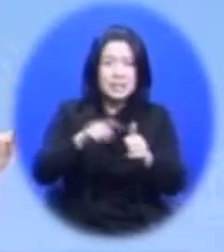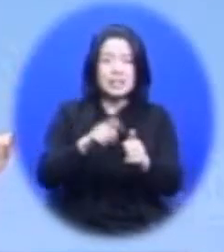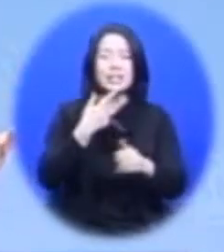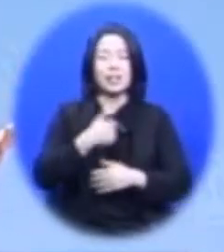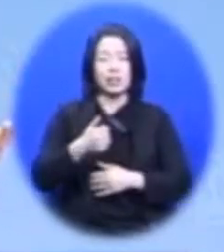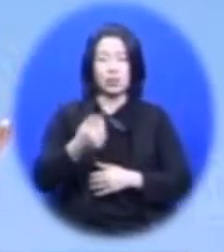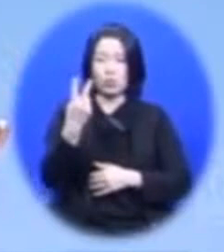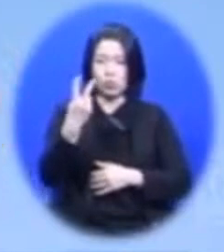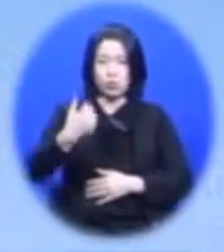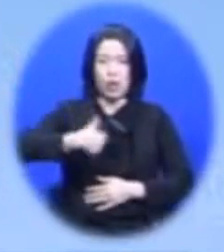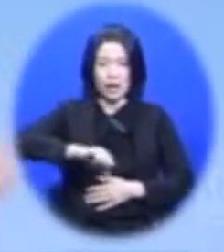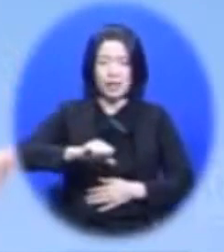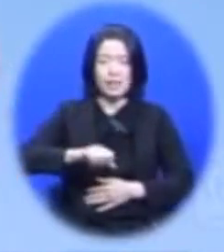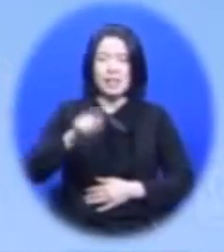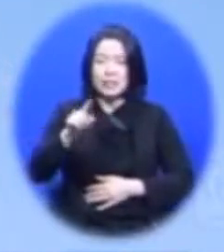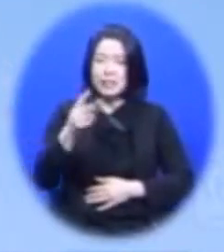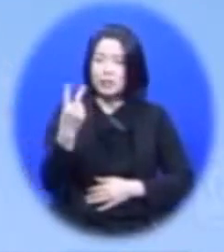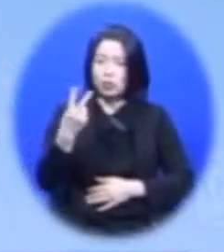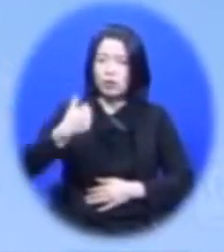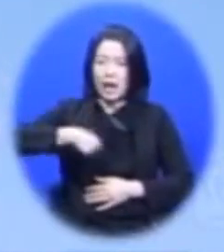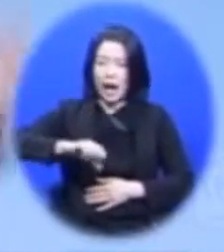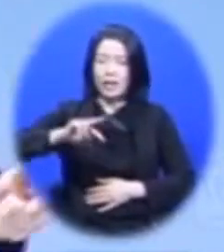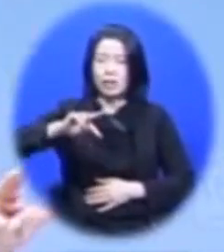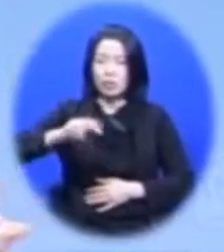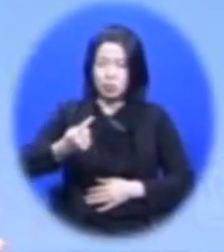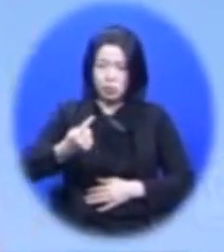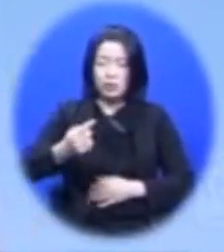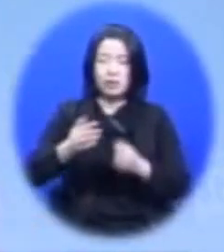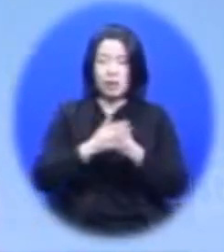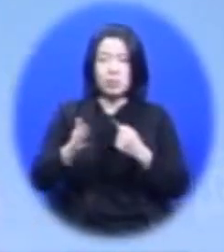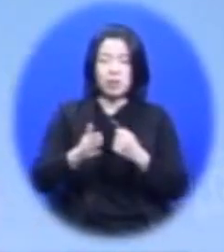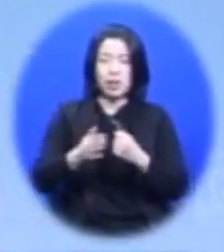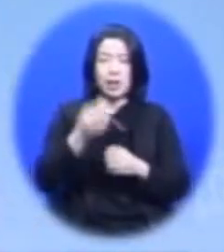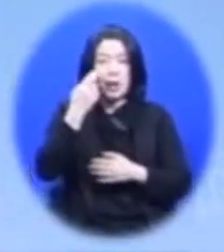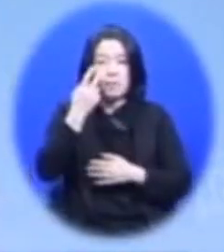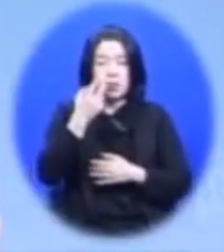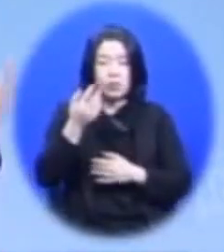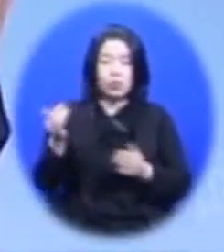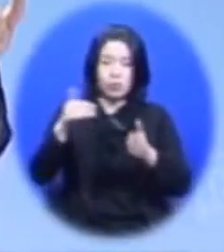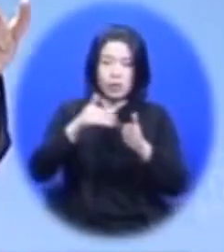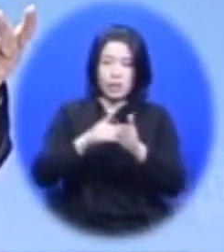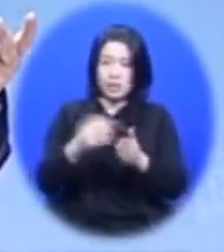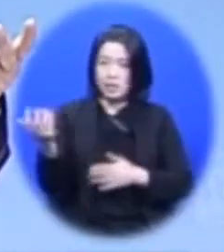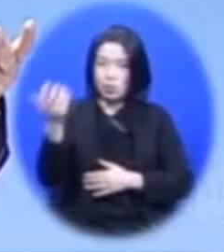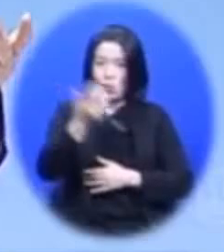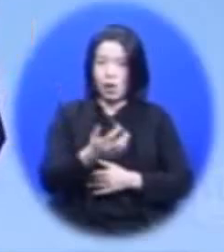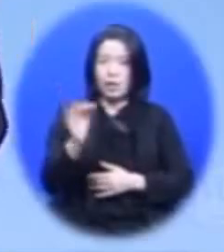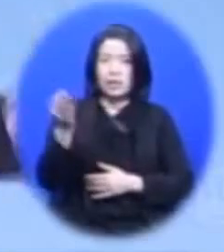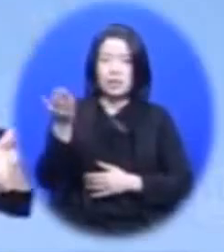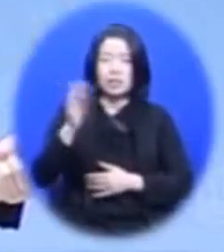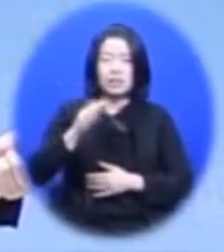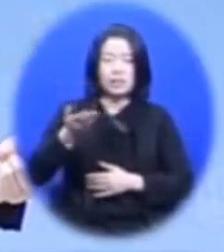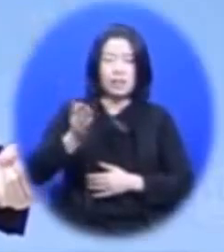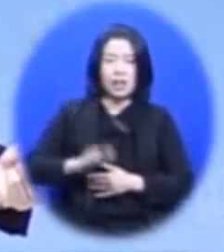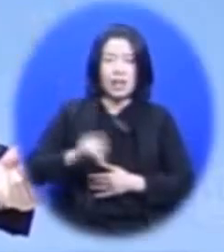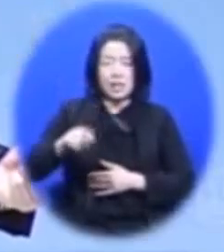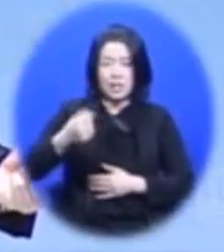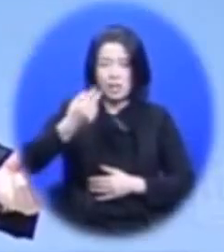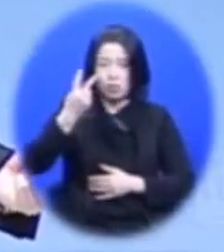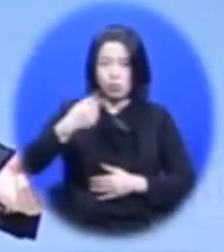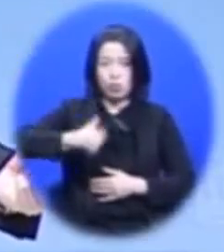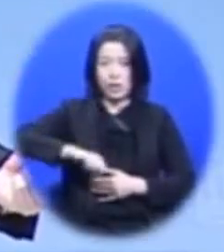아들, 그 아들들 때문에 미국에 이민까지 온 건데 이 아들들이 대학을 들어가지